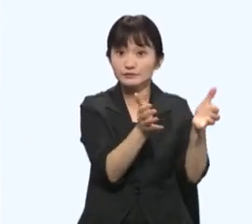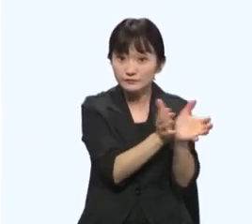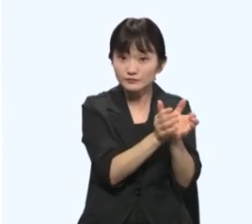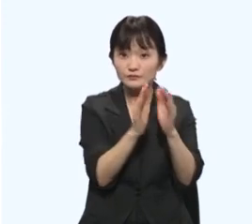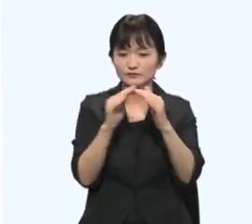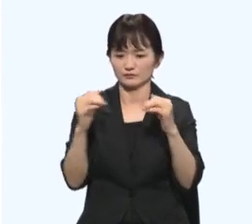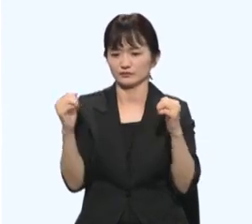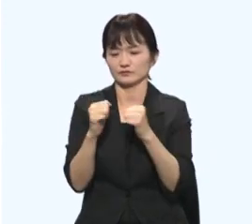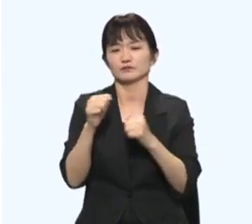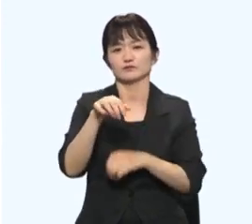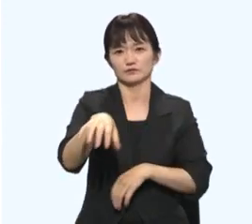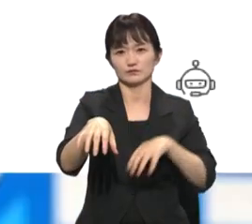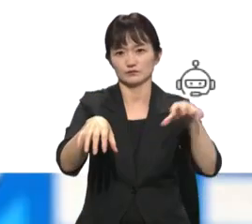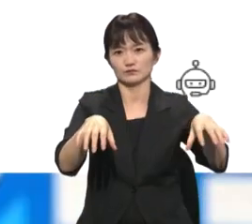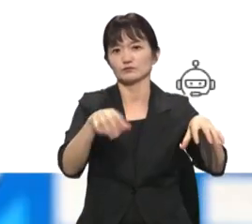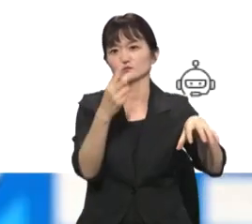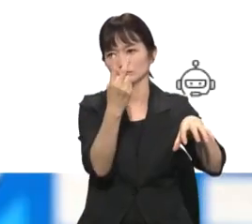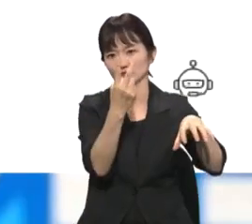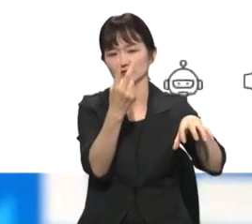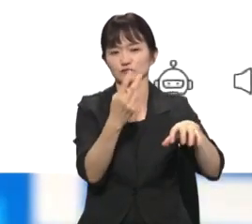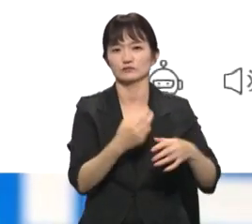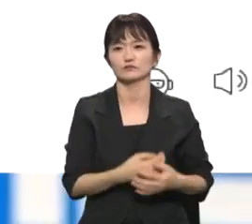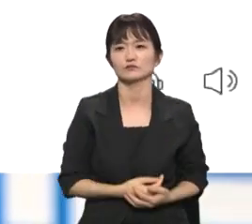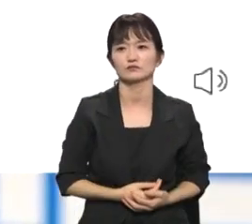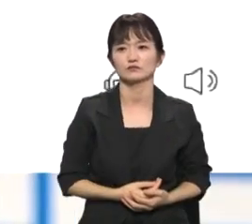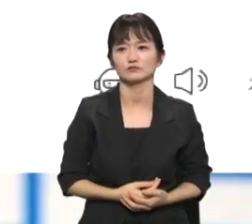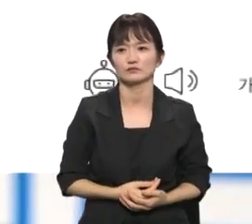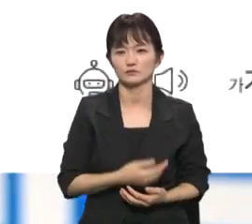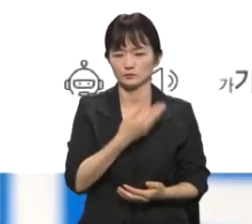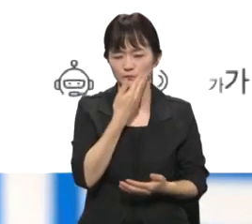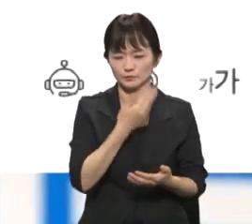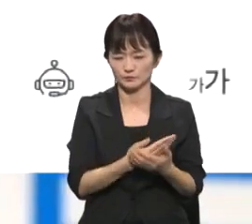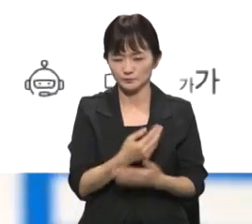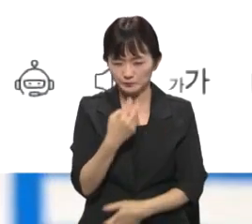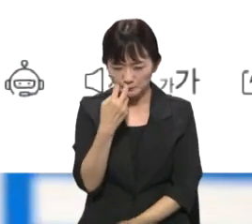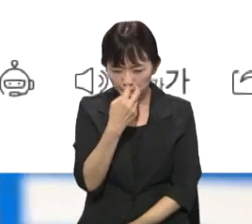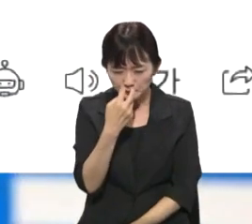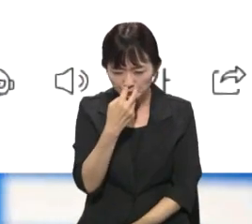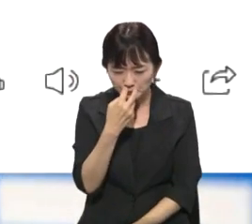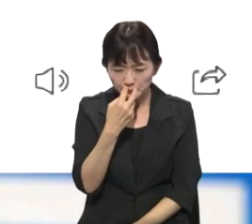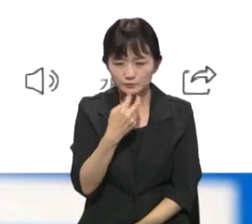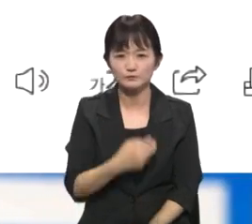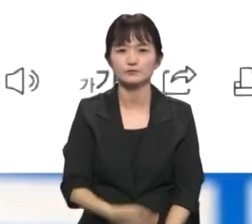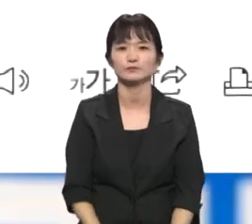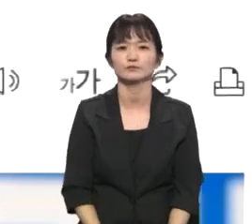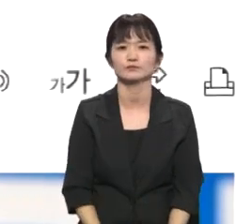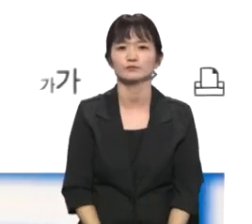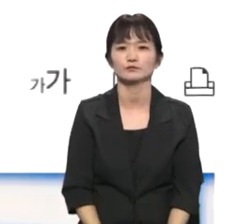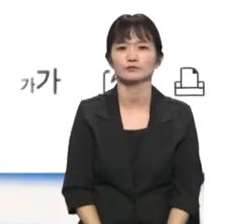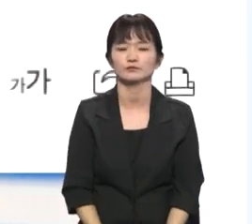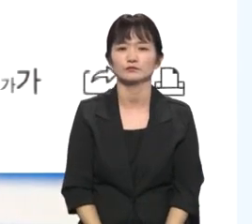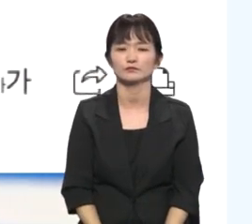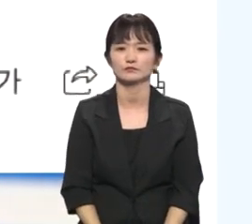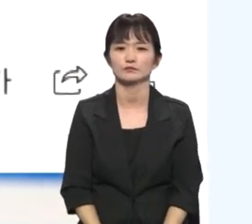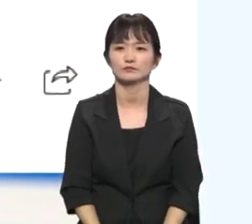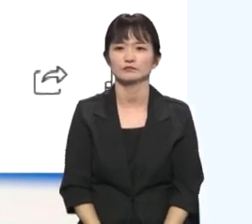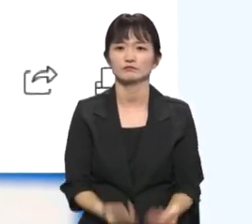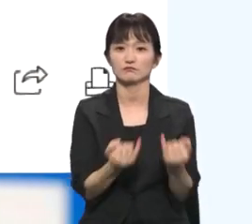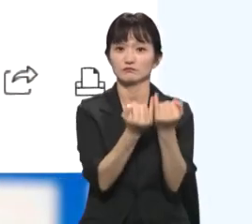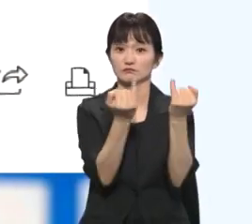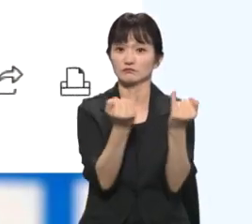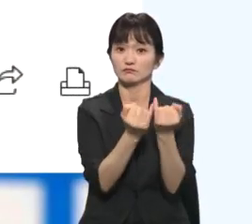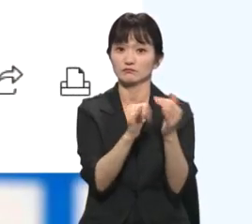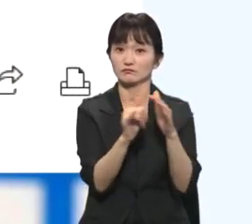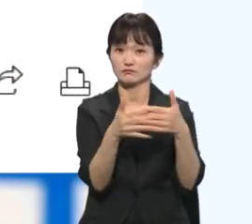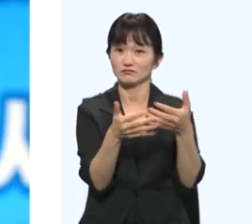전북도 이렇게가 되니까 주요한 감찰의 대상이 될 거라고 생각합니다 근데 단순히 지금 이제 여가부만